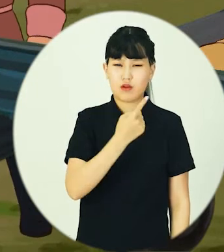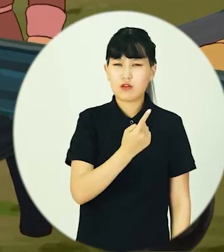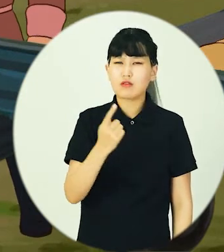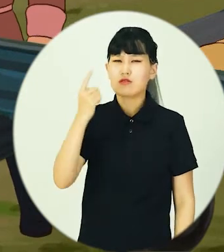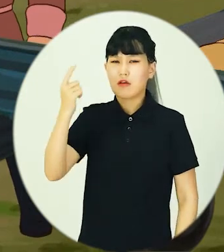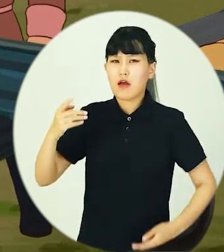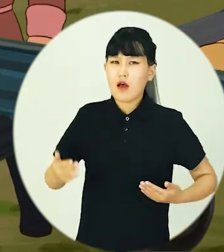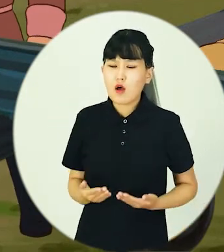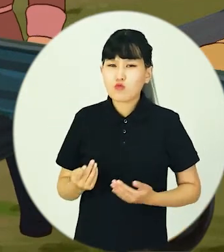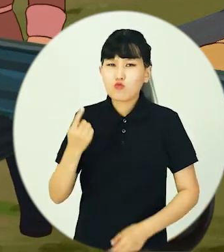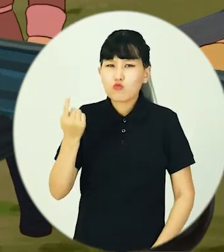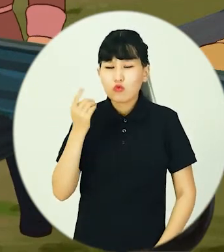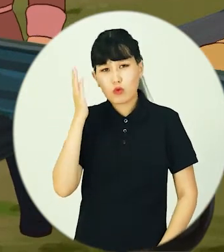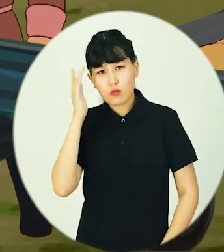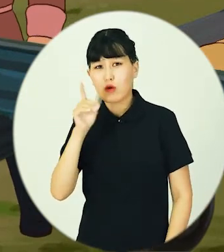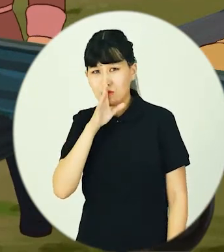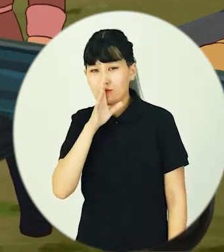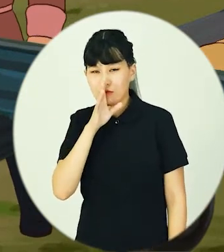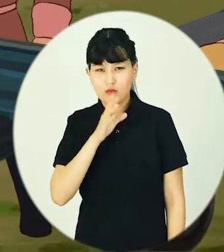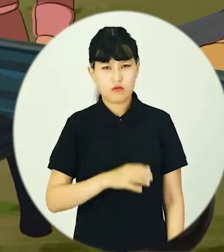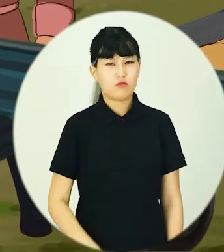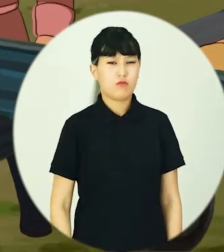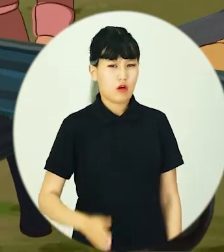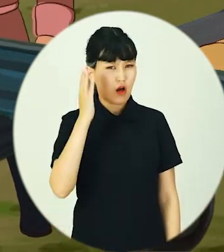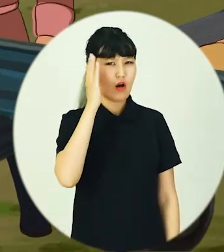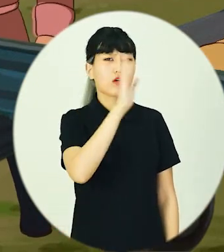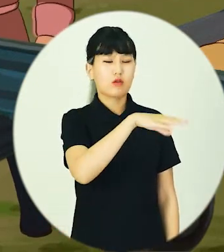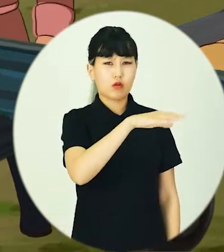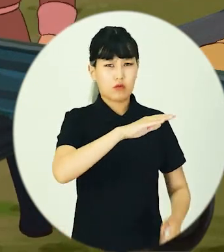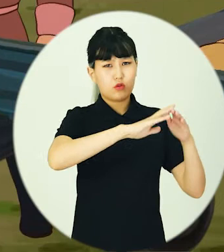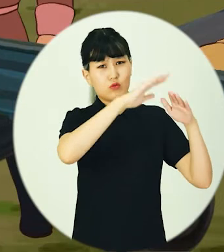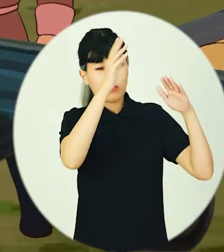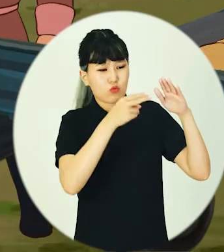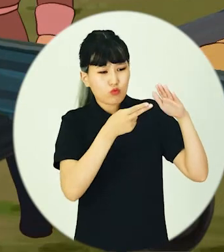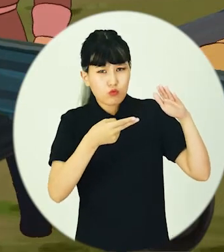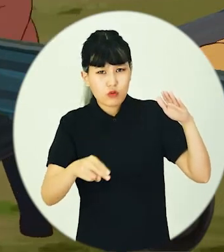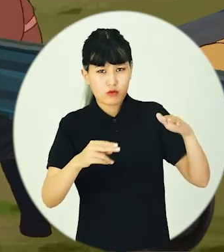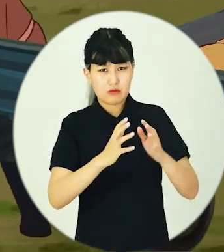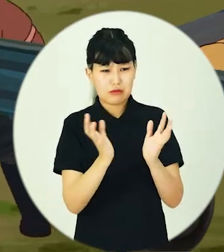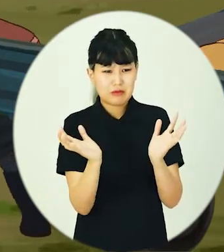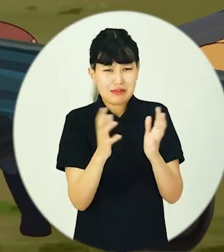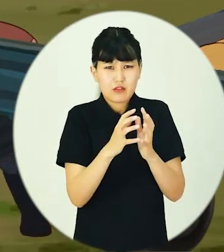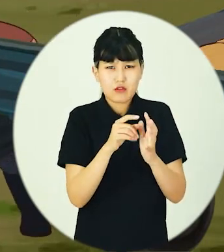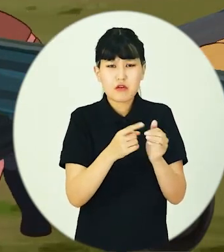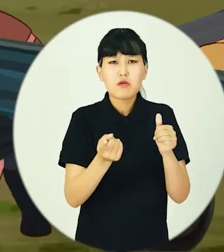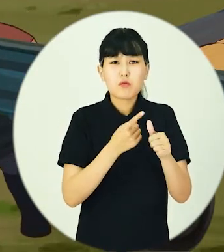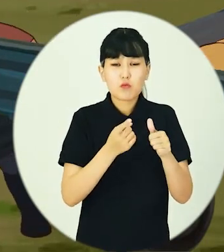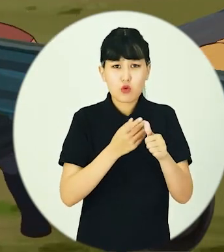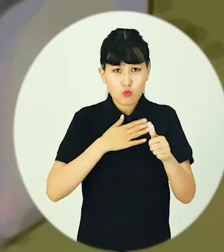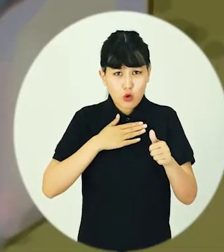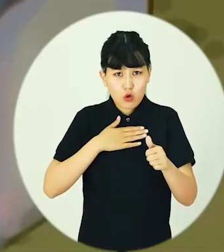дотор өрөнд амьдрин штэ. Ава, асахтын ингэрт хав тавьсан байх юм. Тэр хав манайх